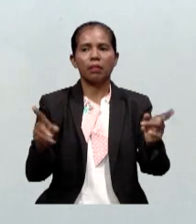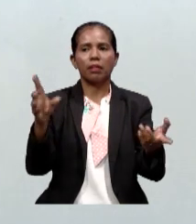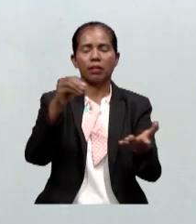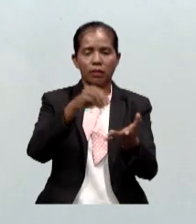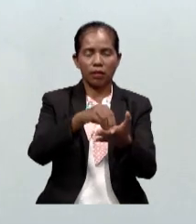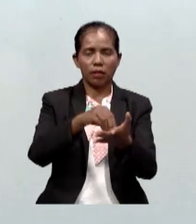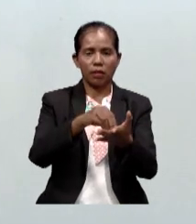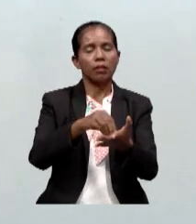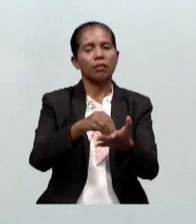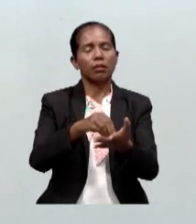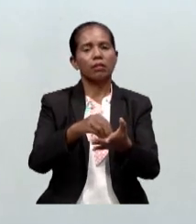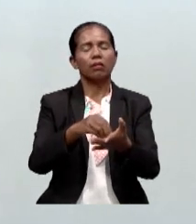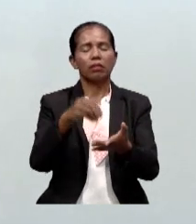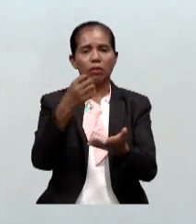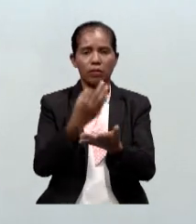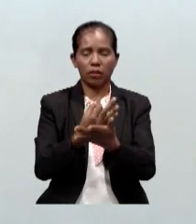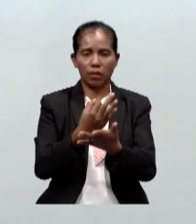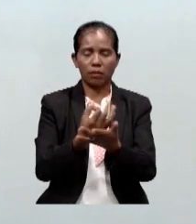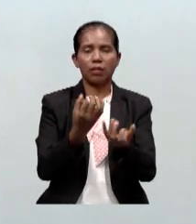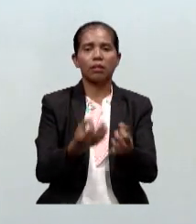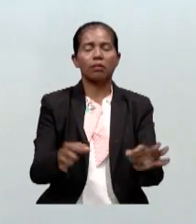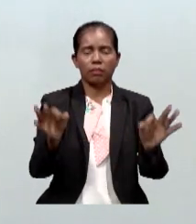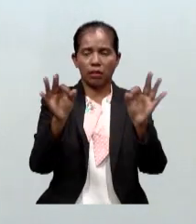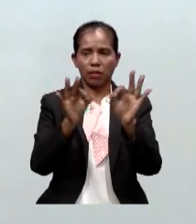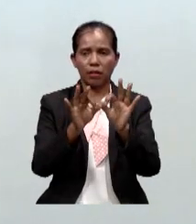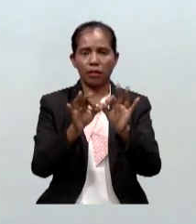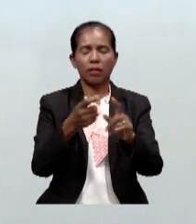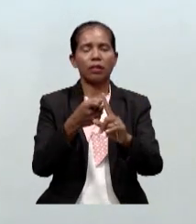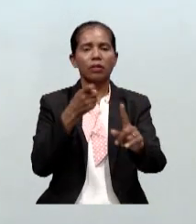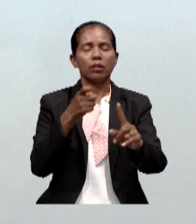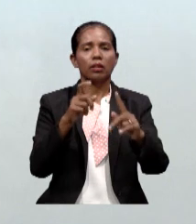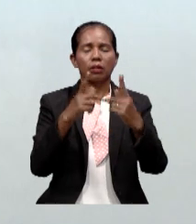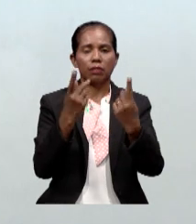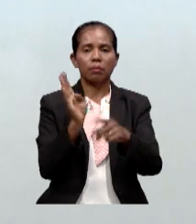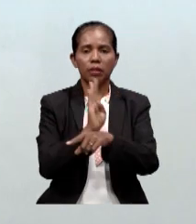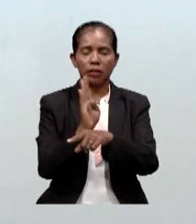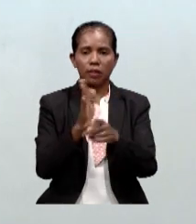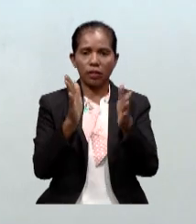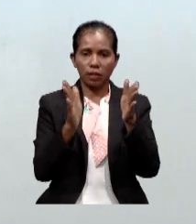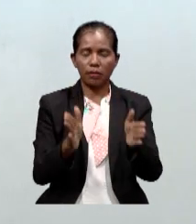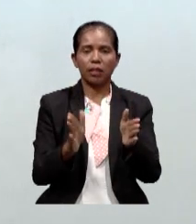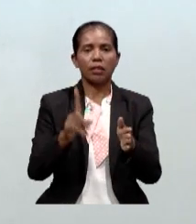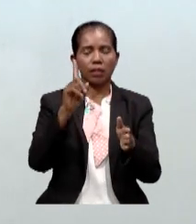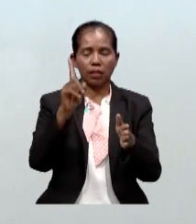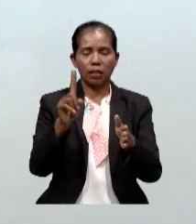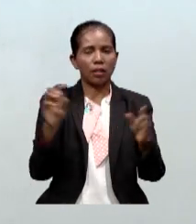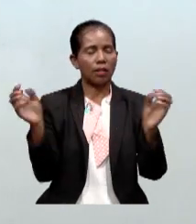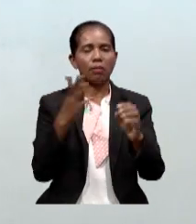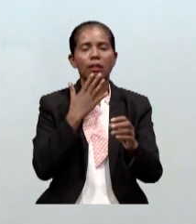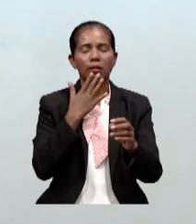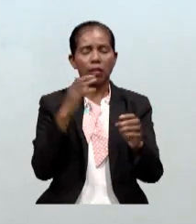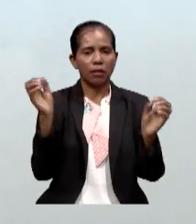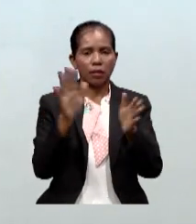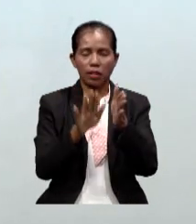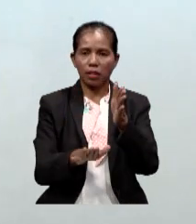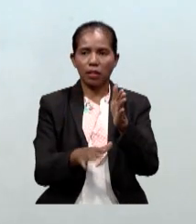importante. Né investimento, tenga na igual a empresar ida, investimento ida. Lá reba pó, la reba aquí, la